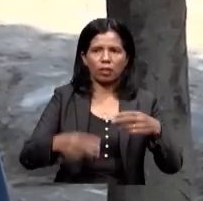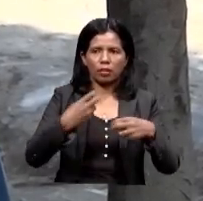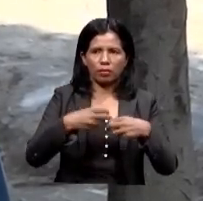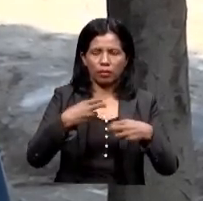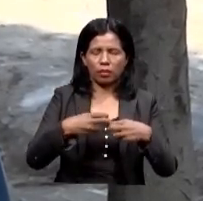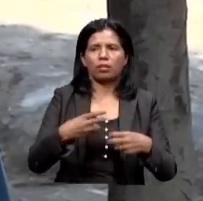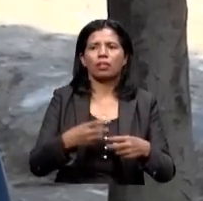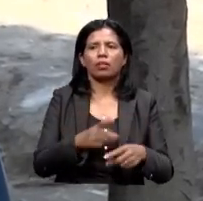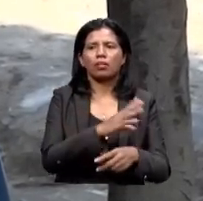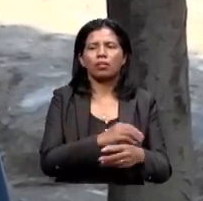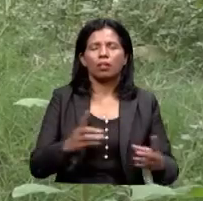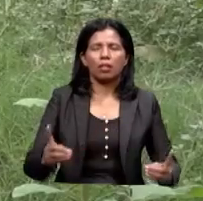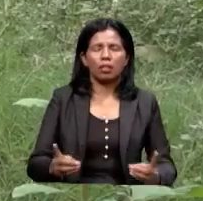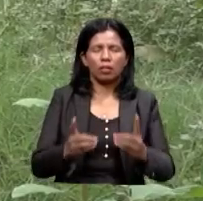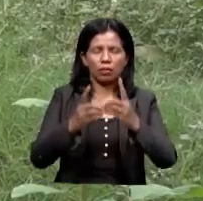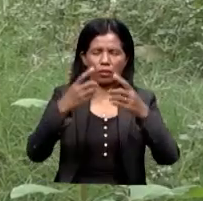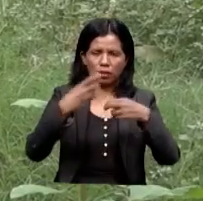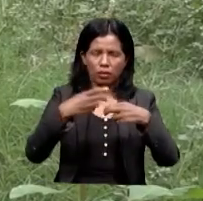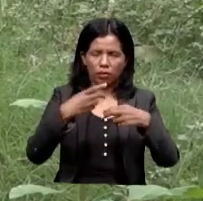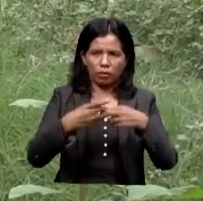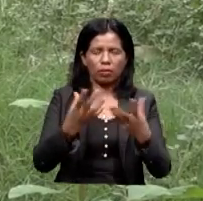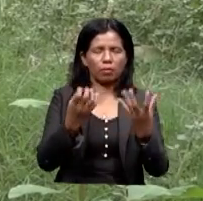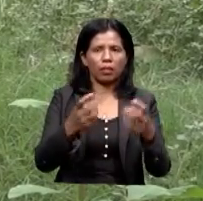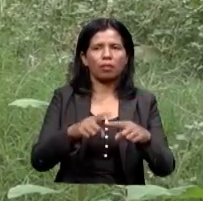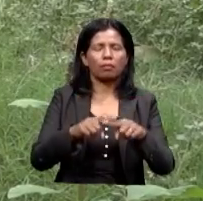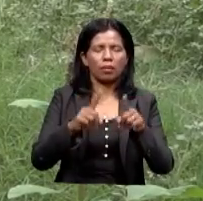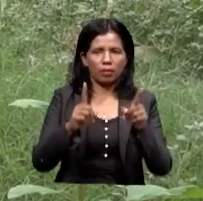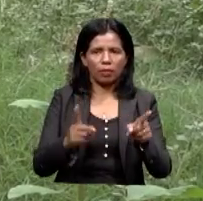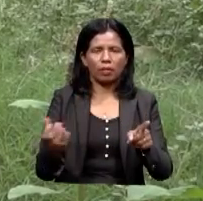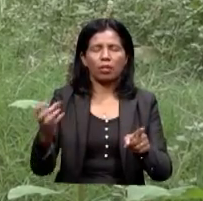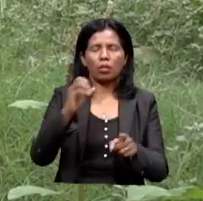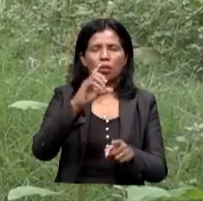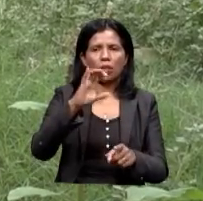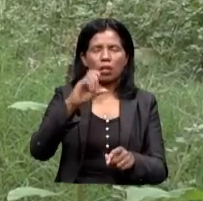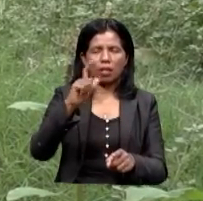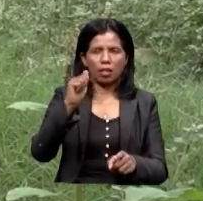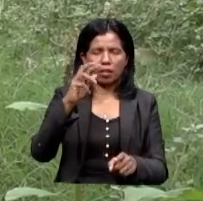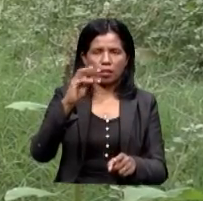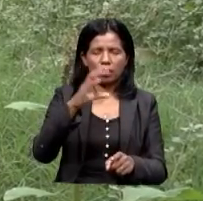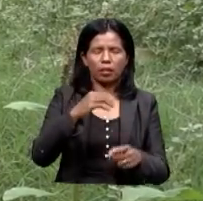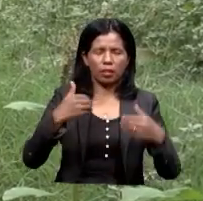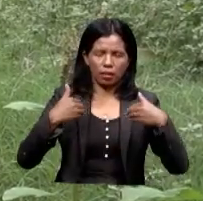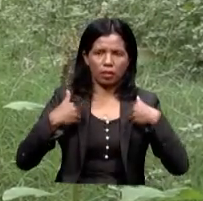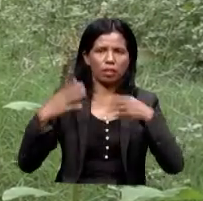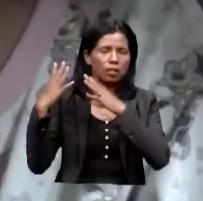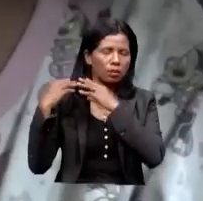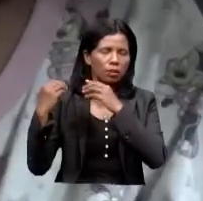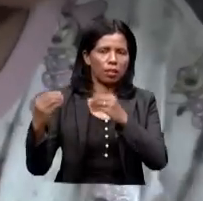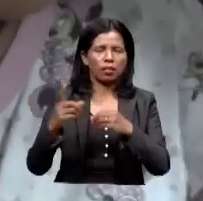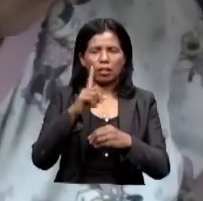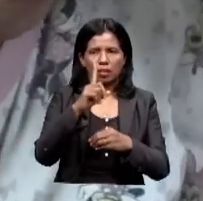nilarang, nuha soru desafio saida det, mai be Olandino Hozelia i esperanza ida